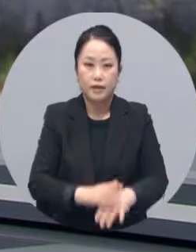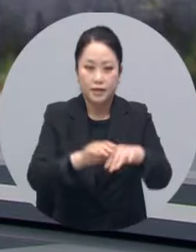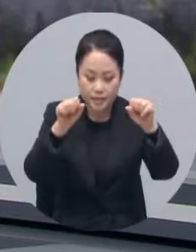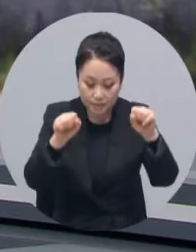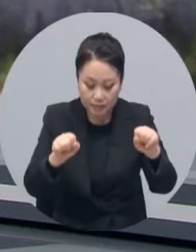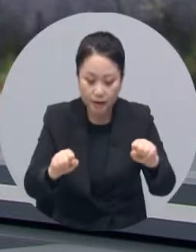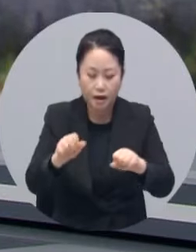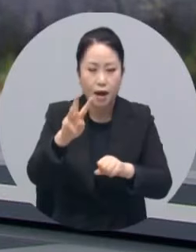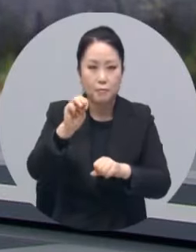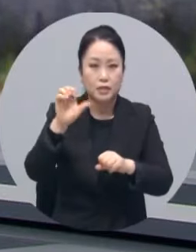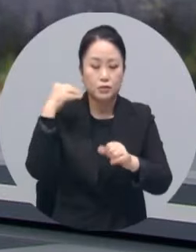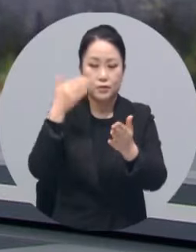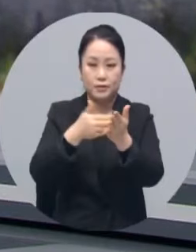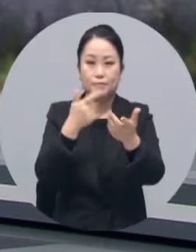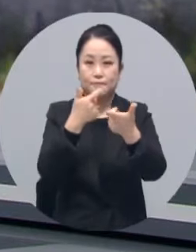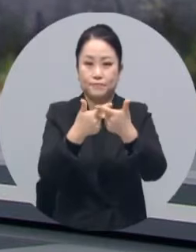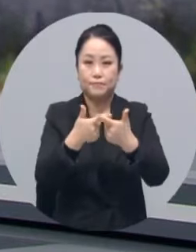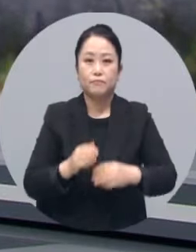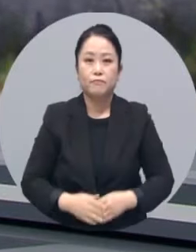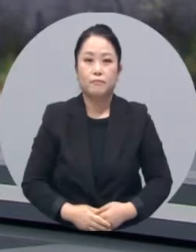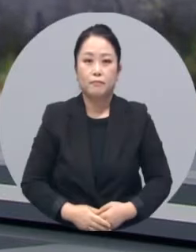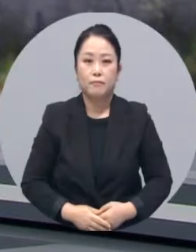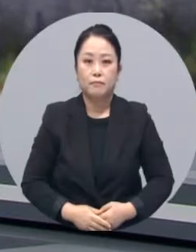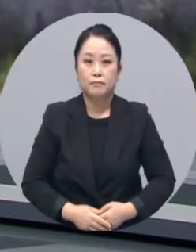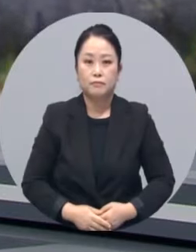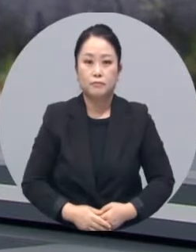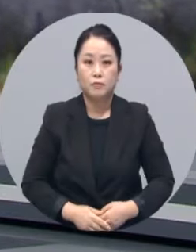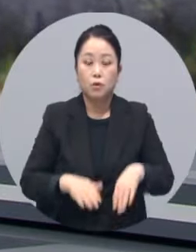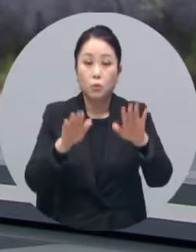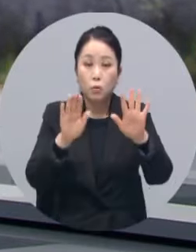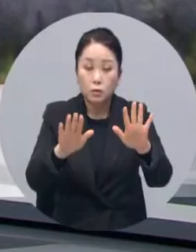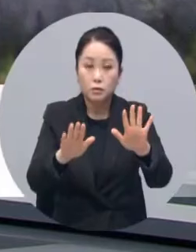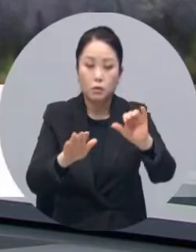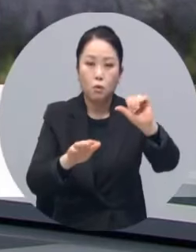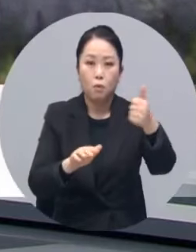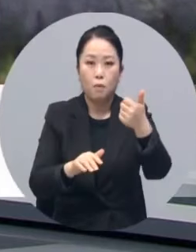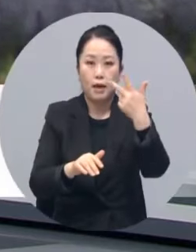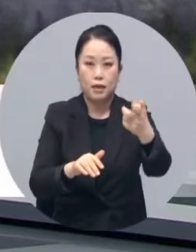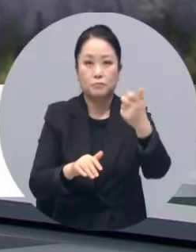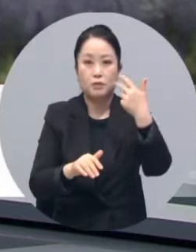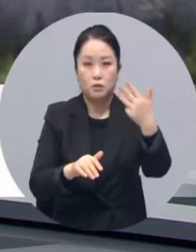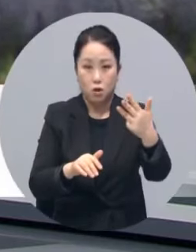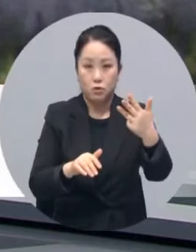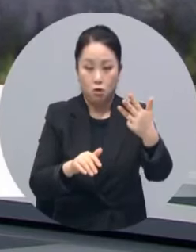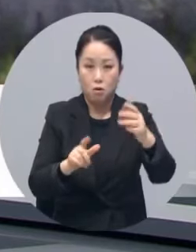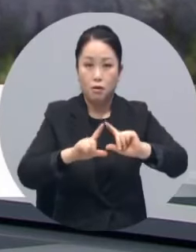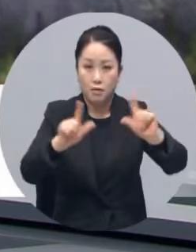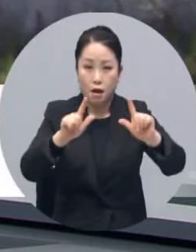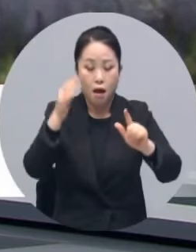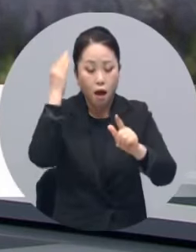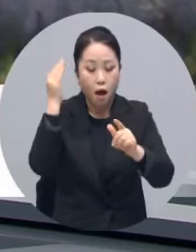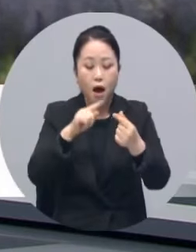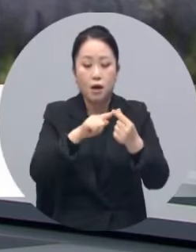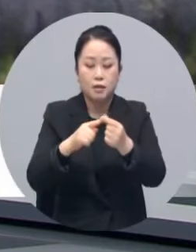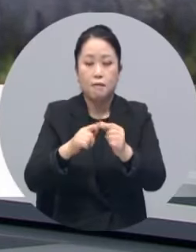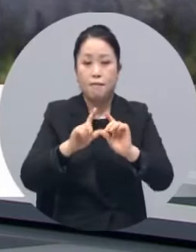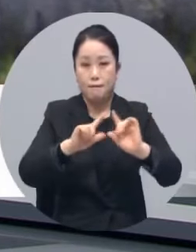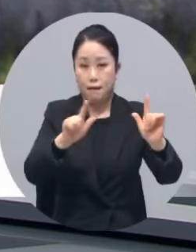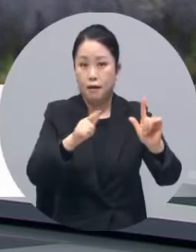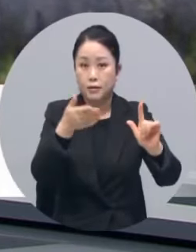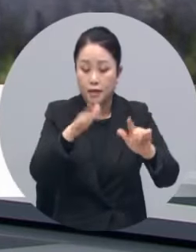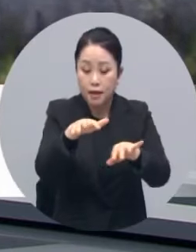여러분 안녕하십니까? MBC 뉴스데스크 부산입니다. 오늘은 제578돌 한글날입니다. 한글단체가